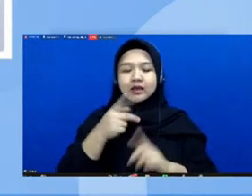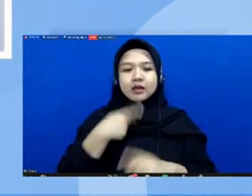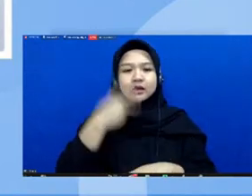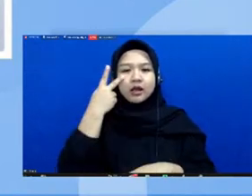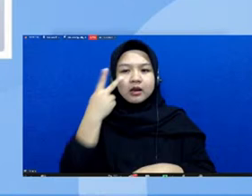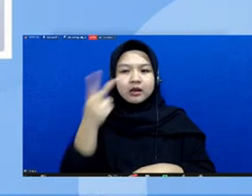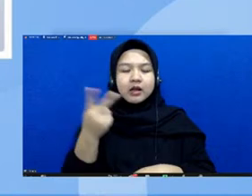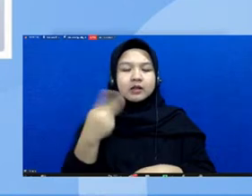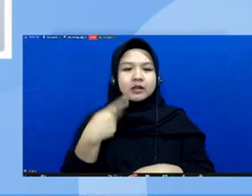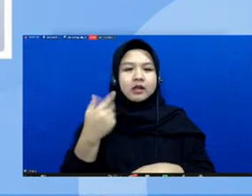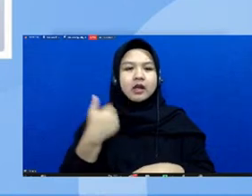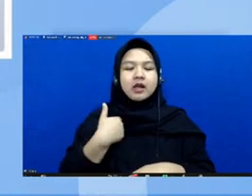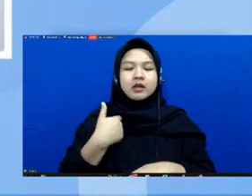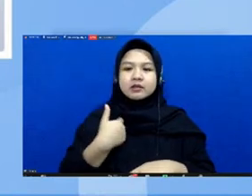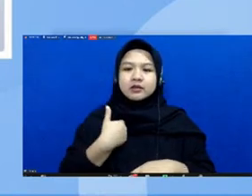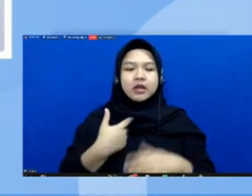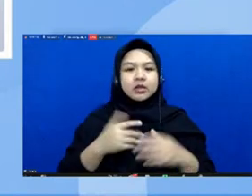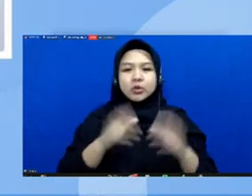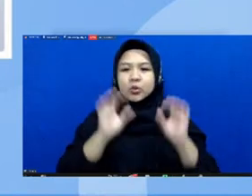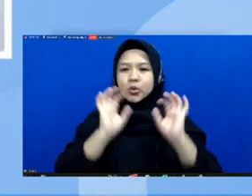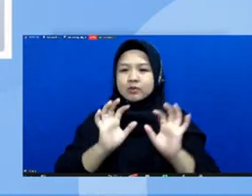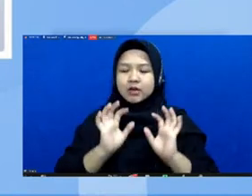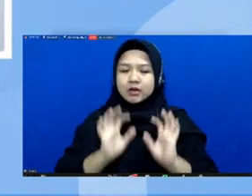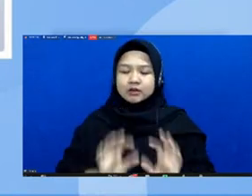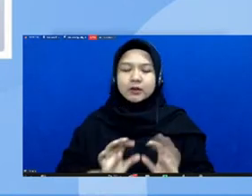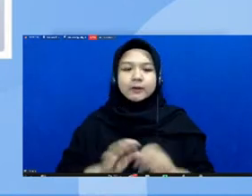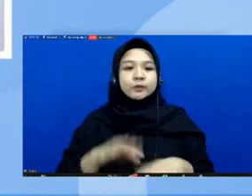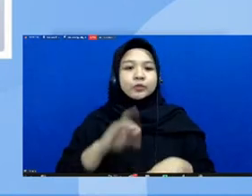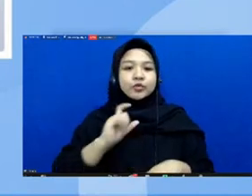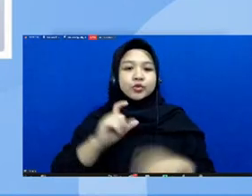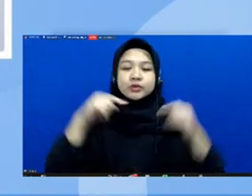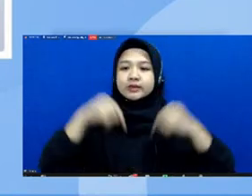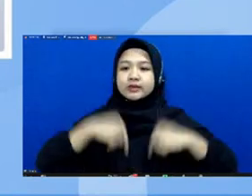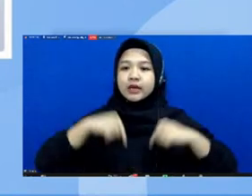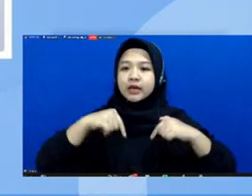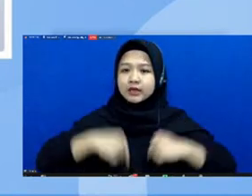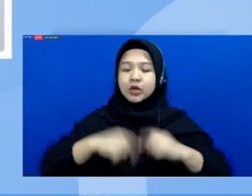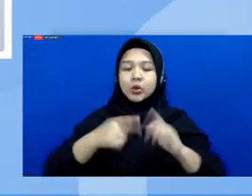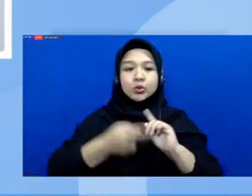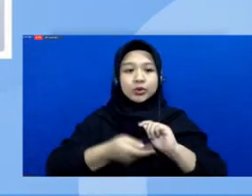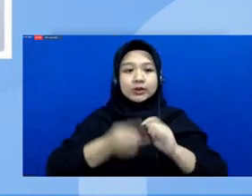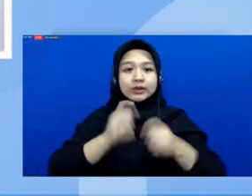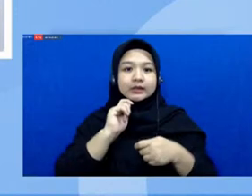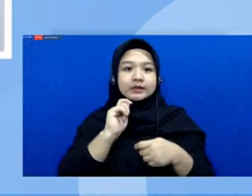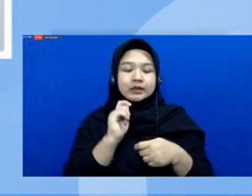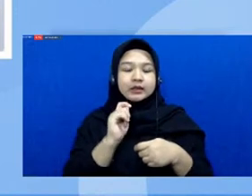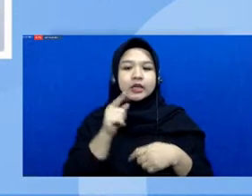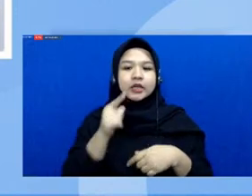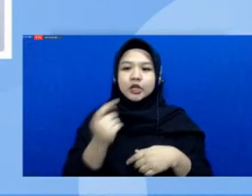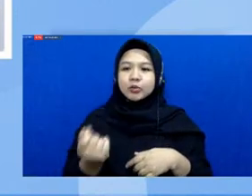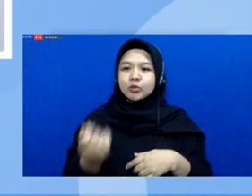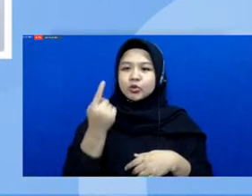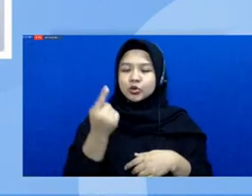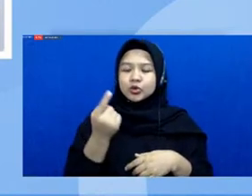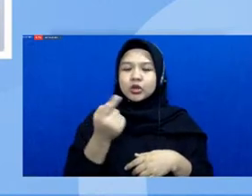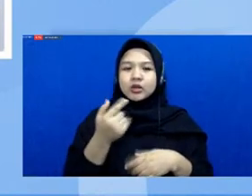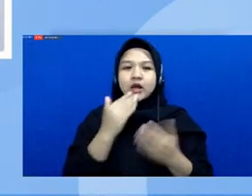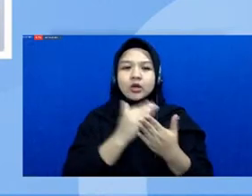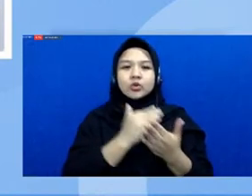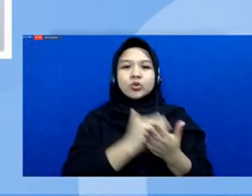memiliki kelenturan yang luar biasa. Ya, contohnya sekarang misalnya untuk testing ya. Ini muncul lagi kemudian aturan baru